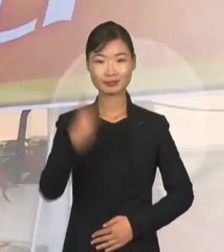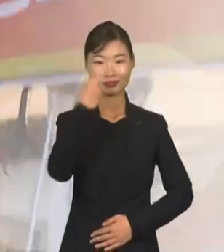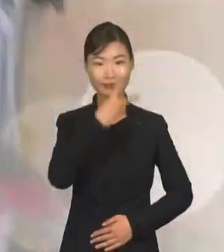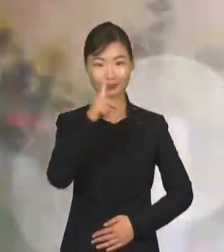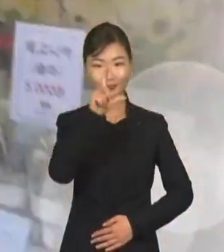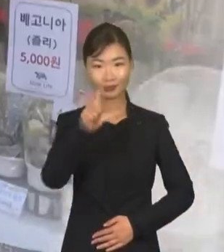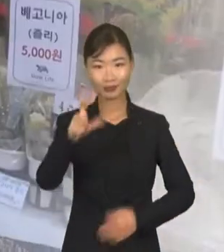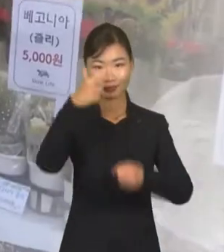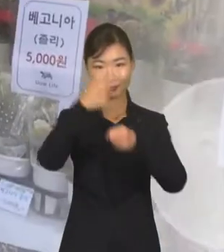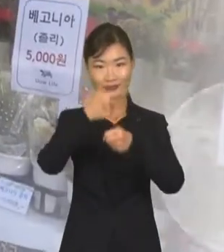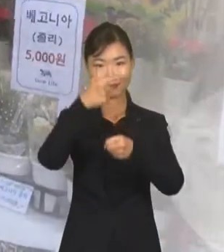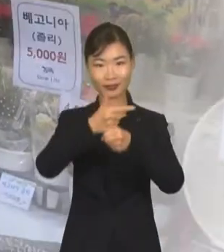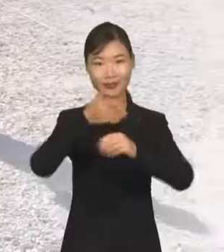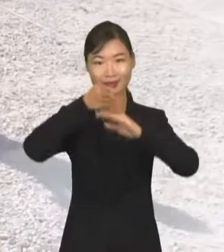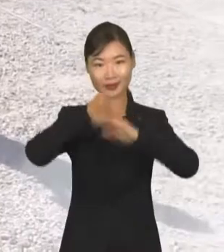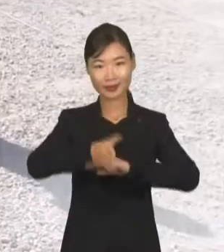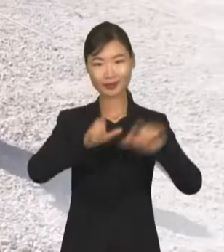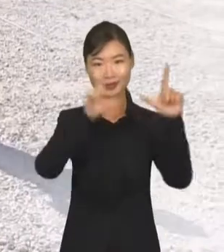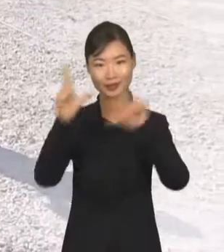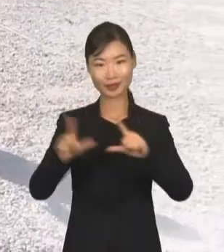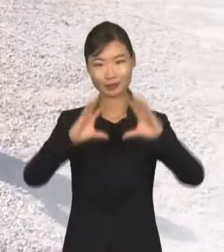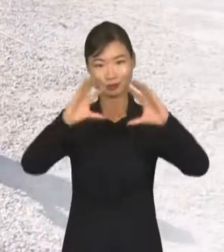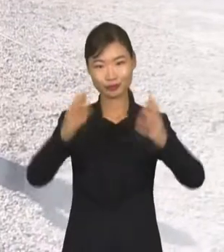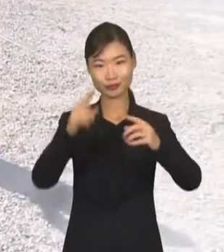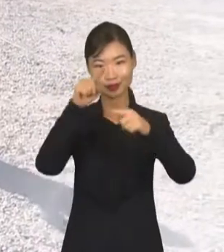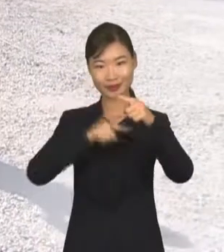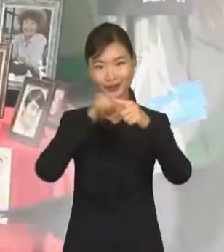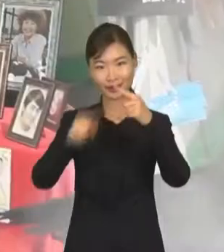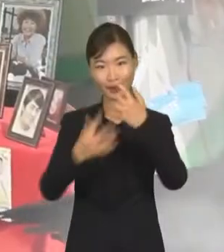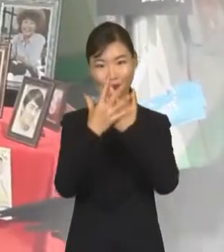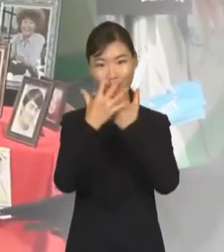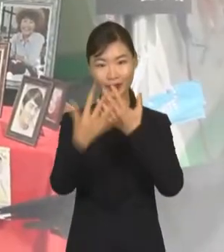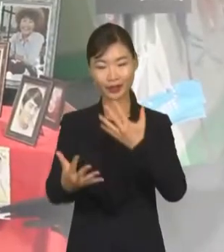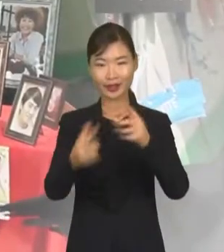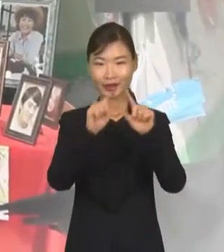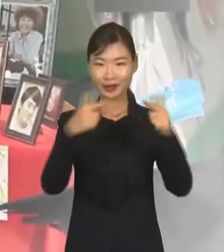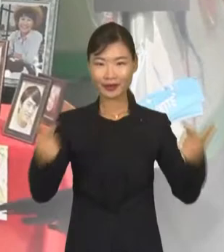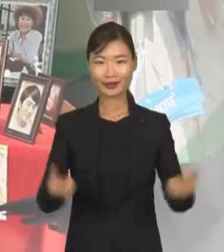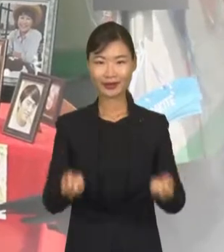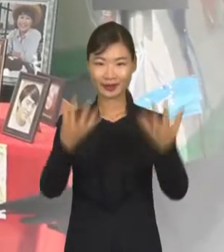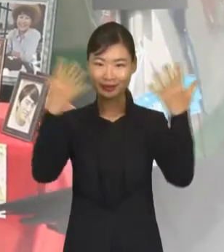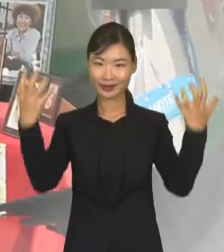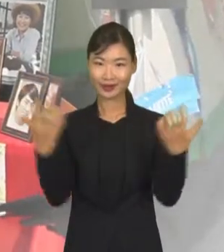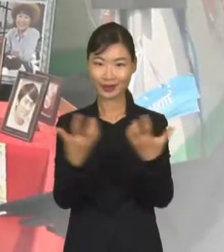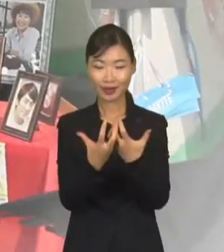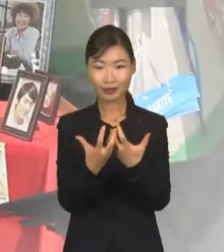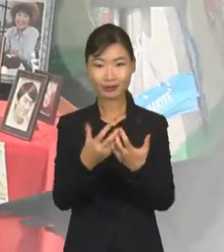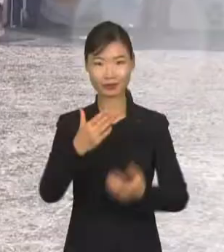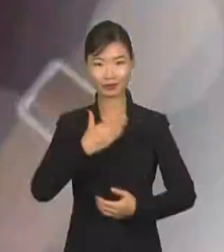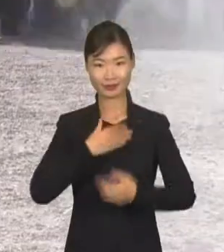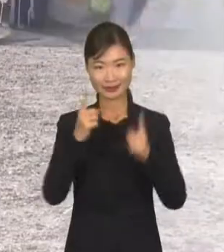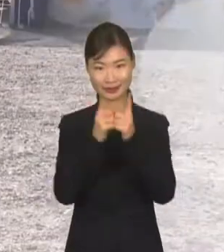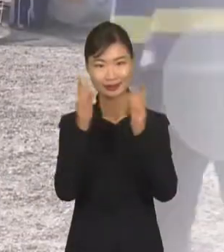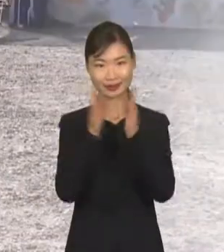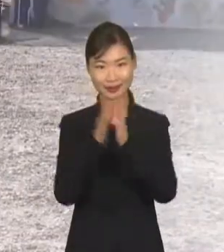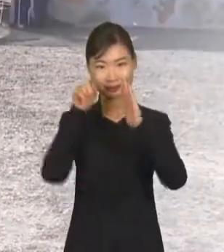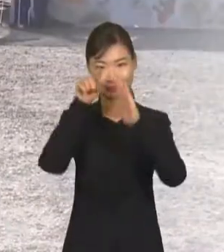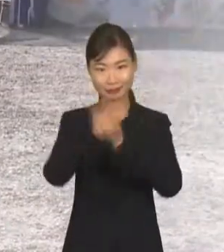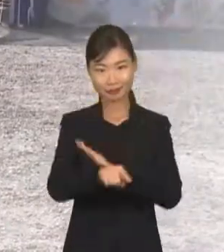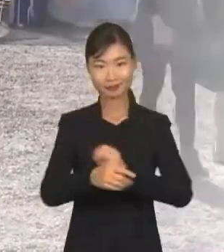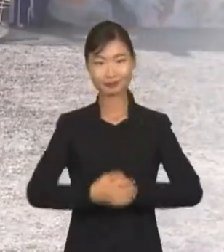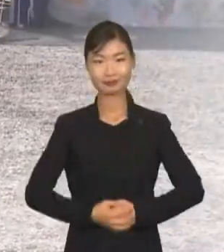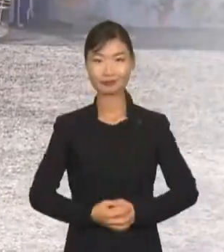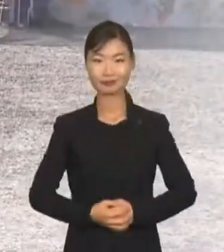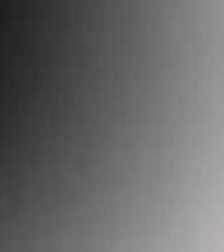2015 남양주시 슬로라이프 국제대회. 다채로운 행사로 가득하다는 소식을 듣고 KTV에서 직접 현장으로